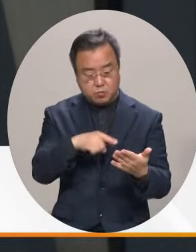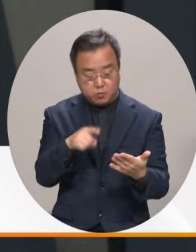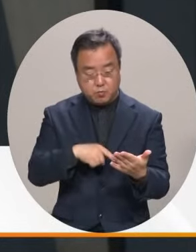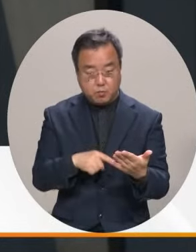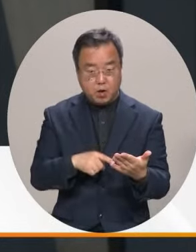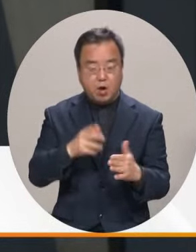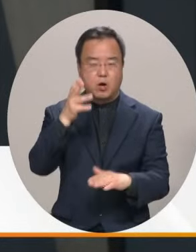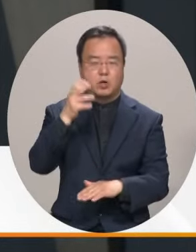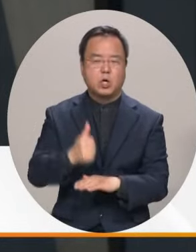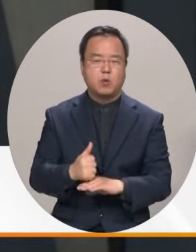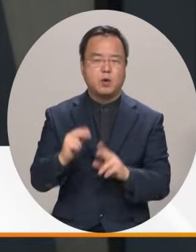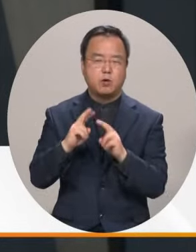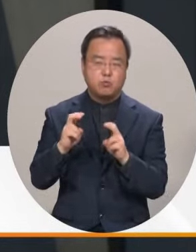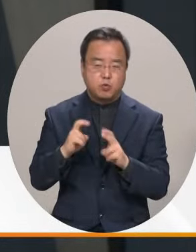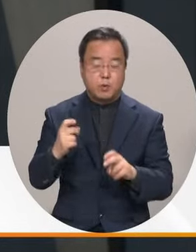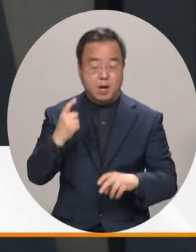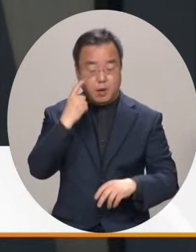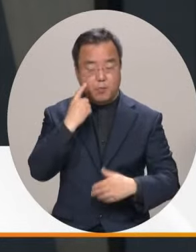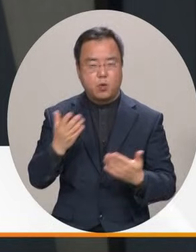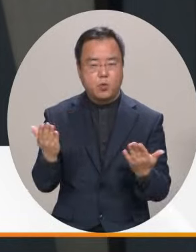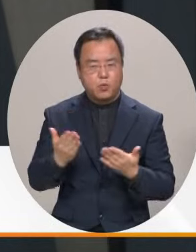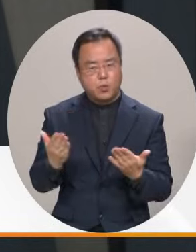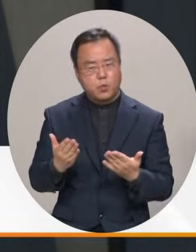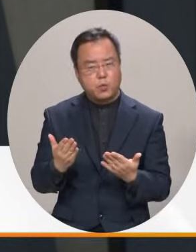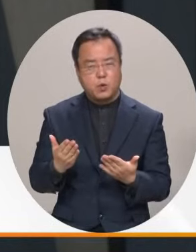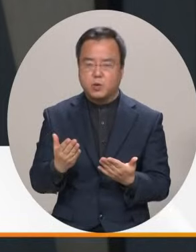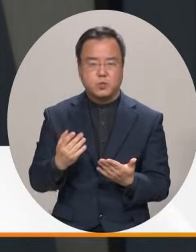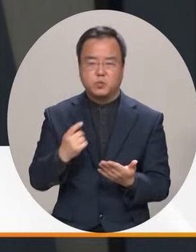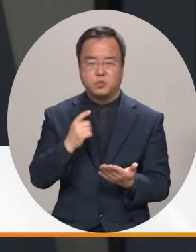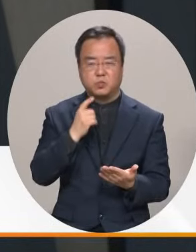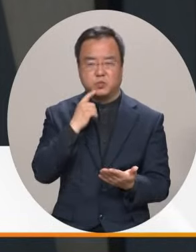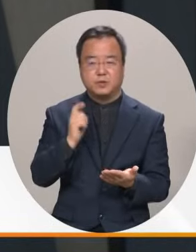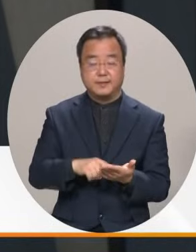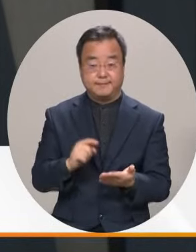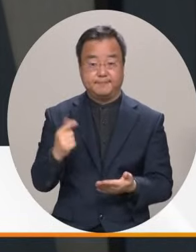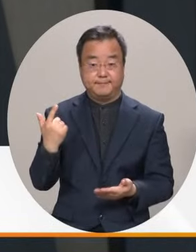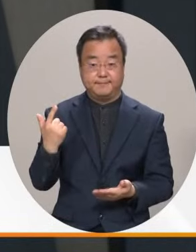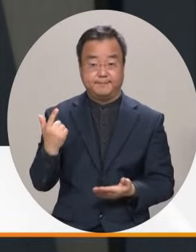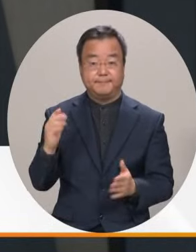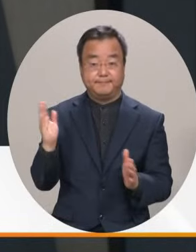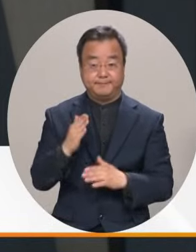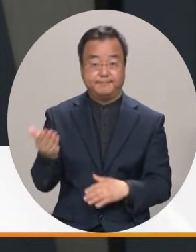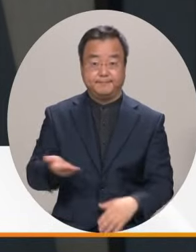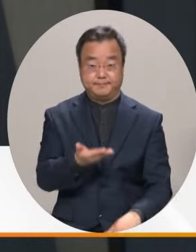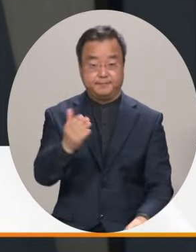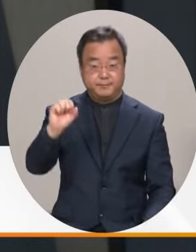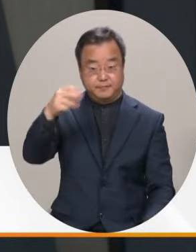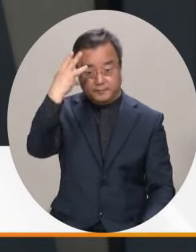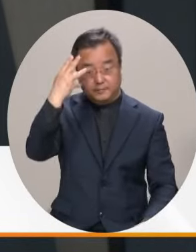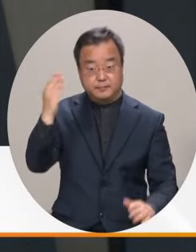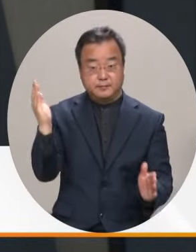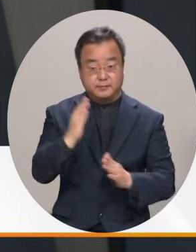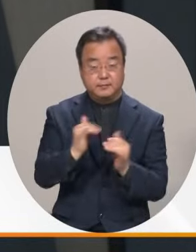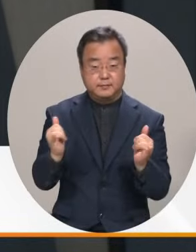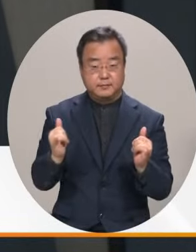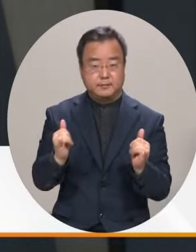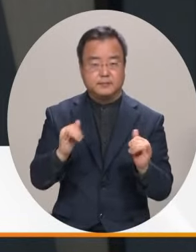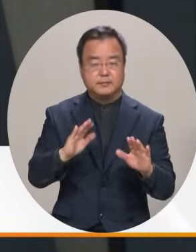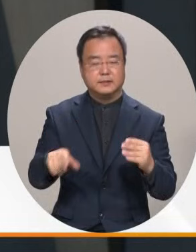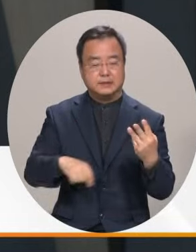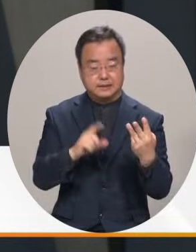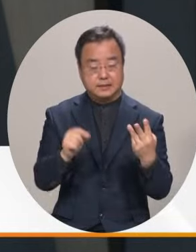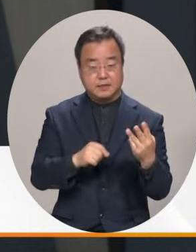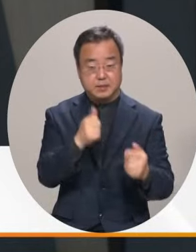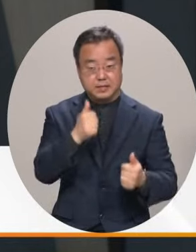결과를 꼼꼼히 분석하는 것은 쉽지 않을 듯합니다 그렇지만은 우리 수험생들은 특히 고삼 학생들은 모의 모의고사